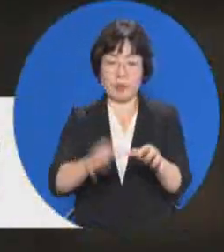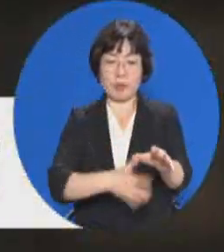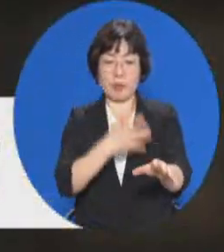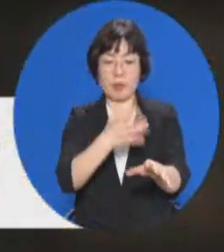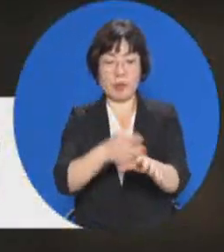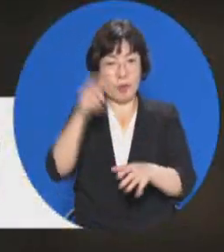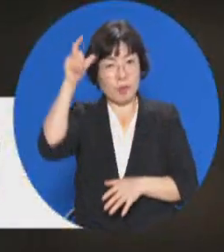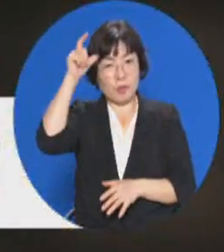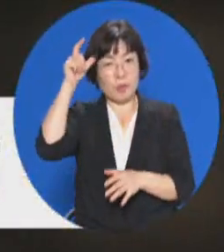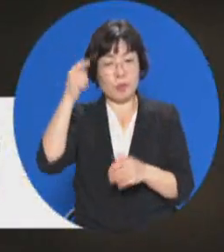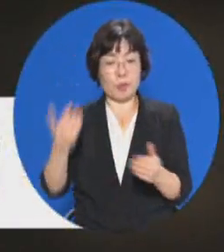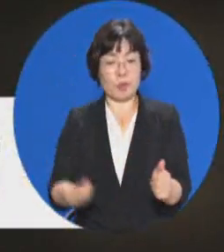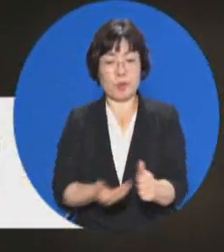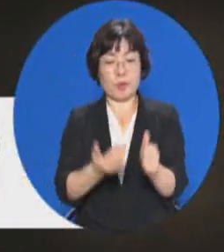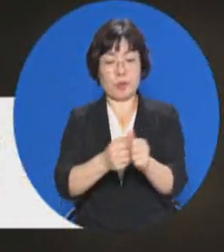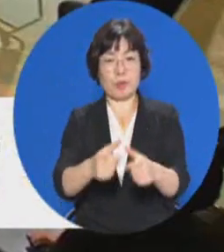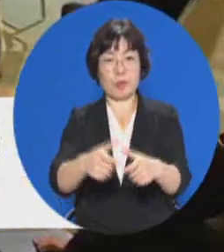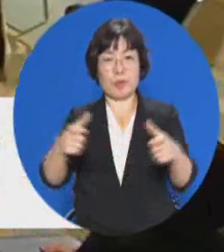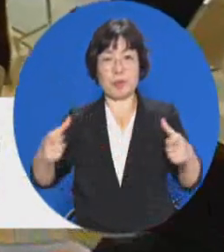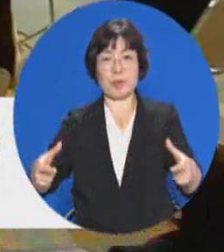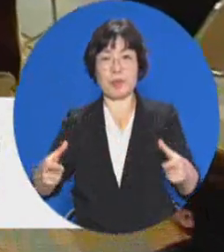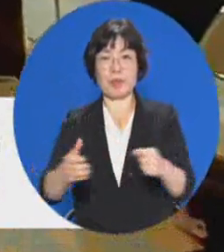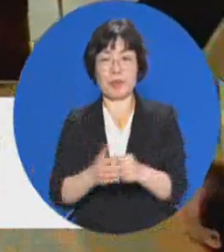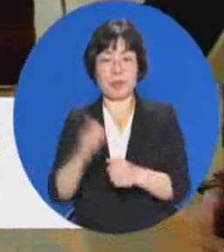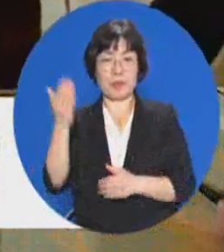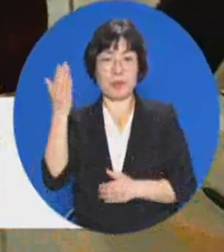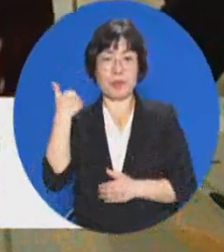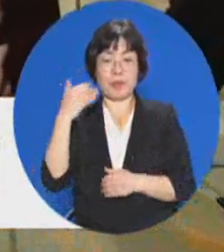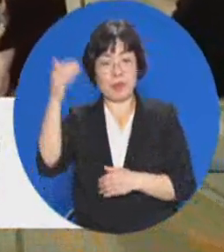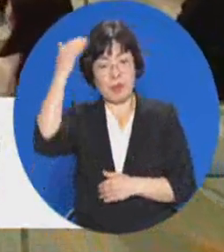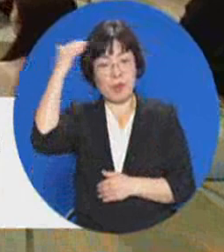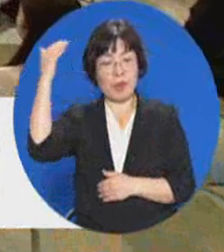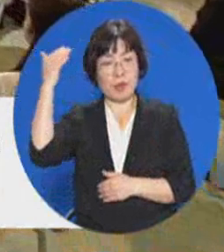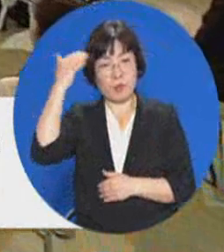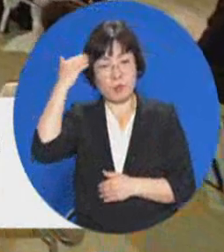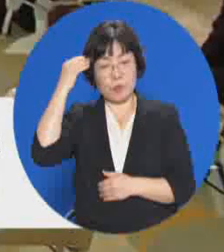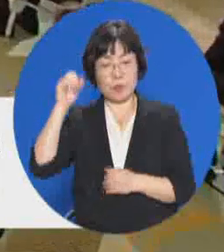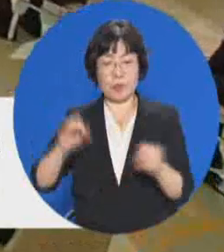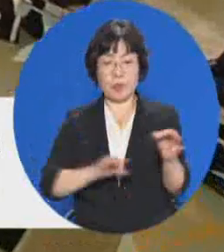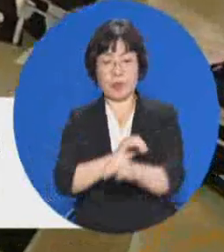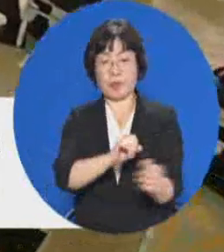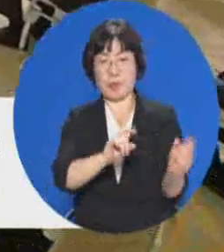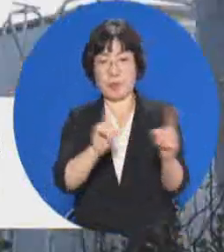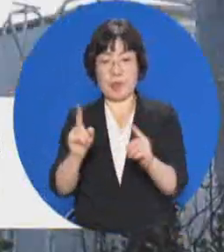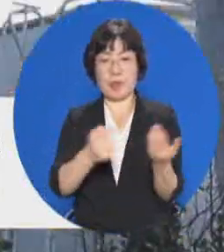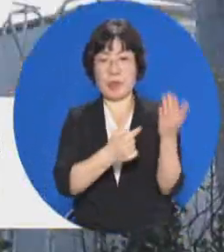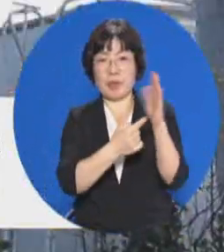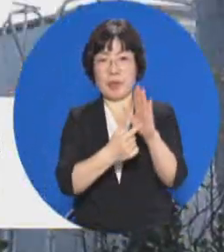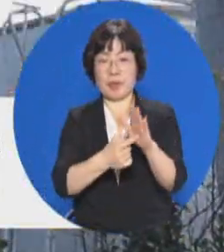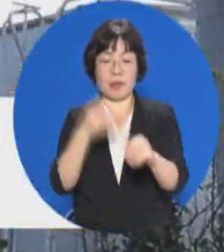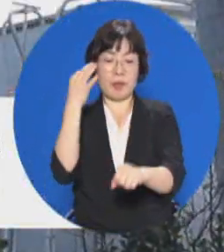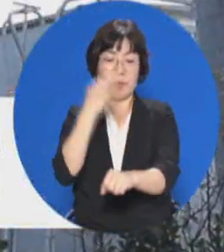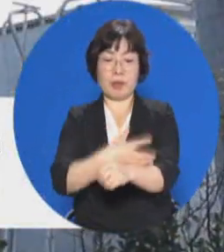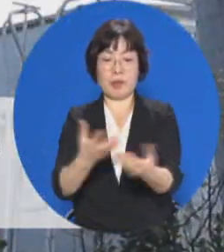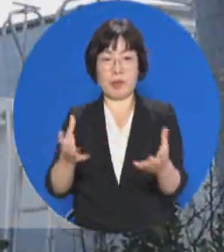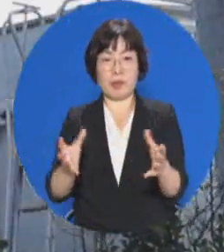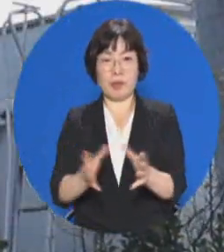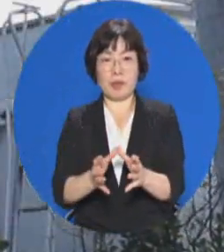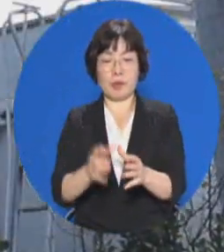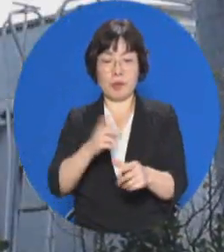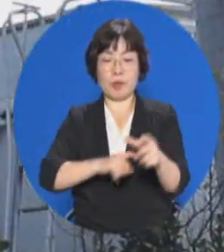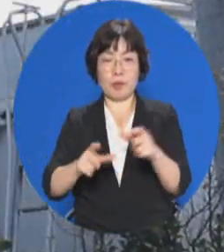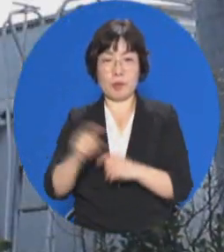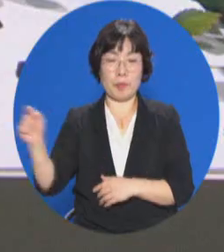축산업으로 그 변화의 영역을 넓히고 있고 최근에는 한국판 뉴딜 정책까지 발표되면서 스마트팜 사업이 속도를